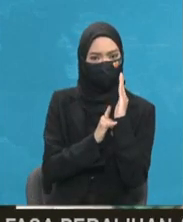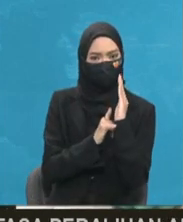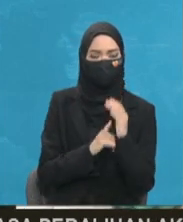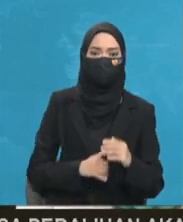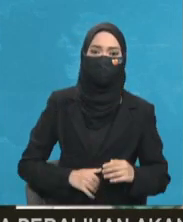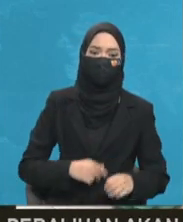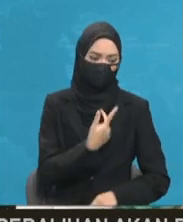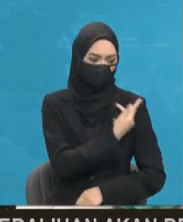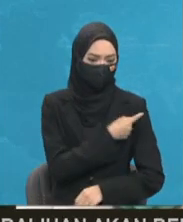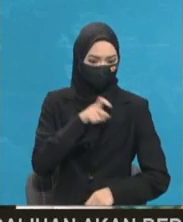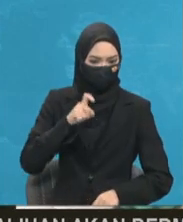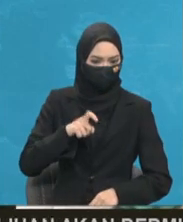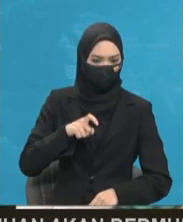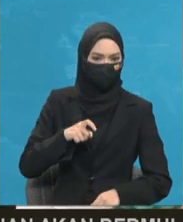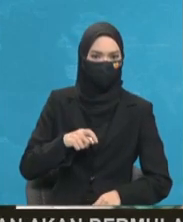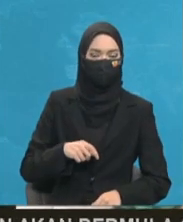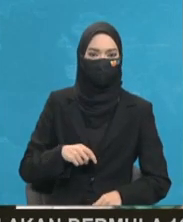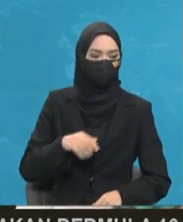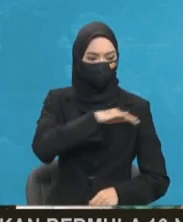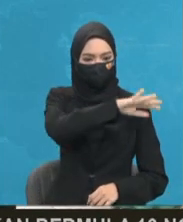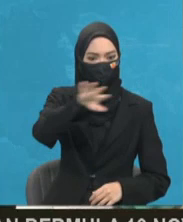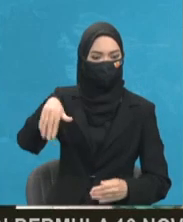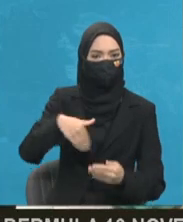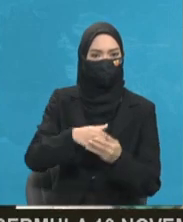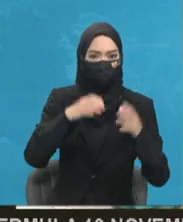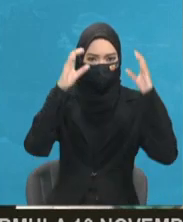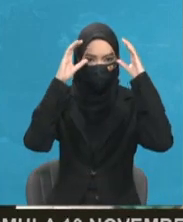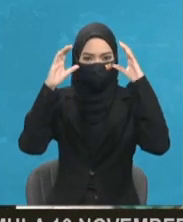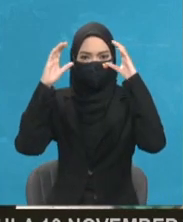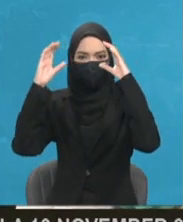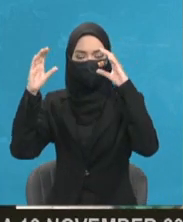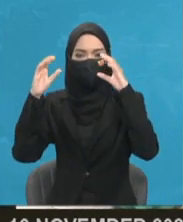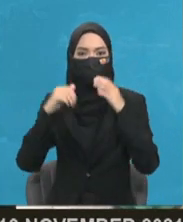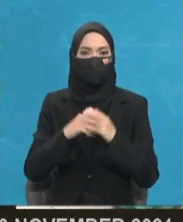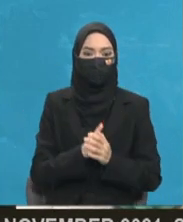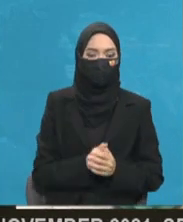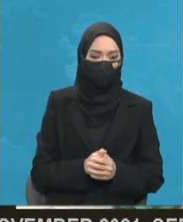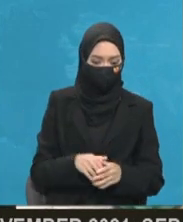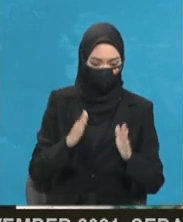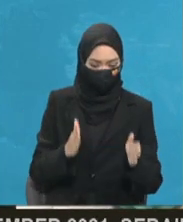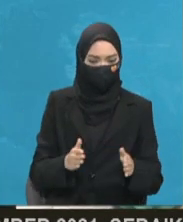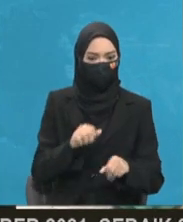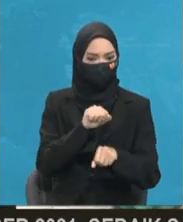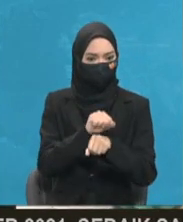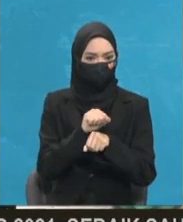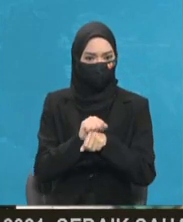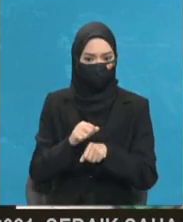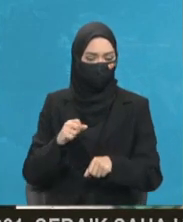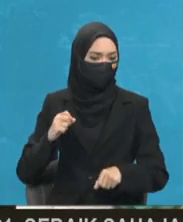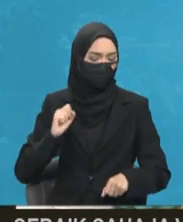kepada tenaga pengajar pekerja-pekerja persekolahan lain non teaching